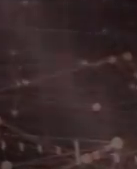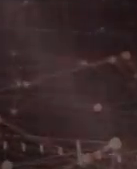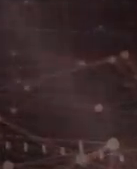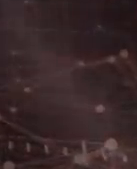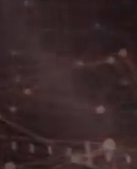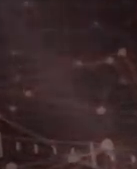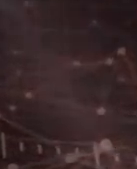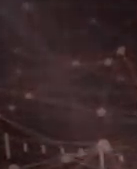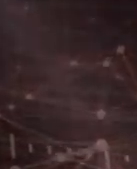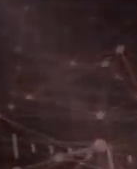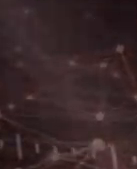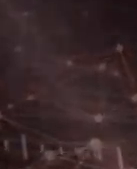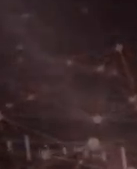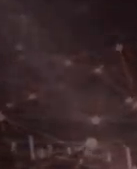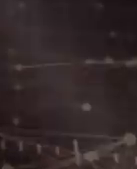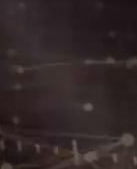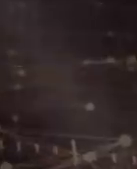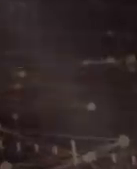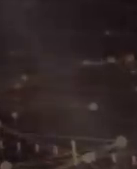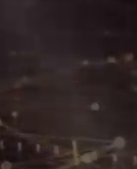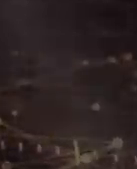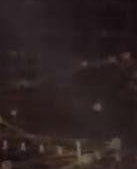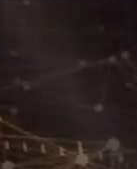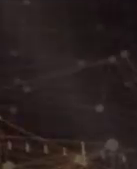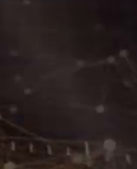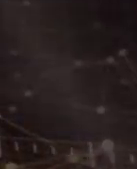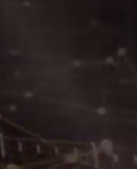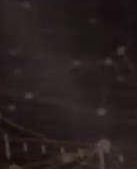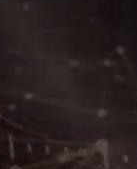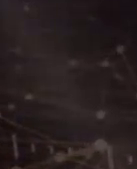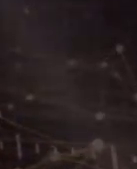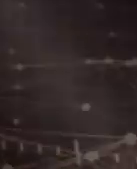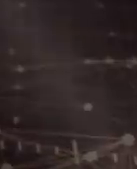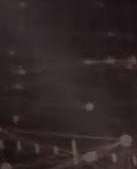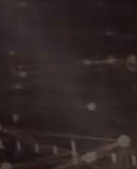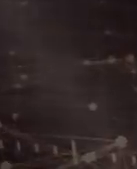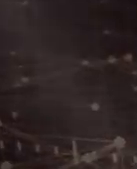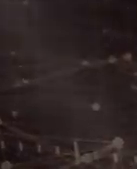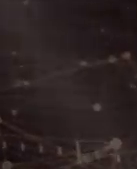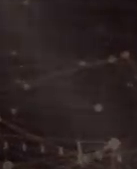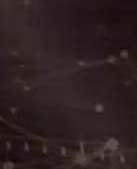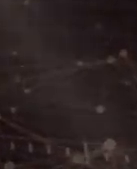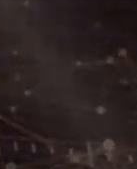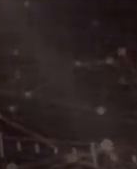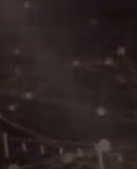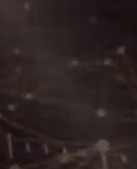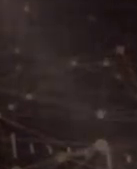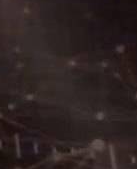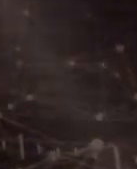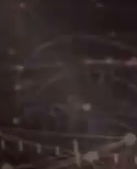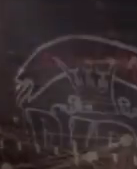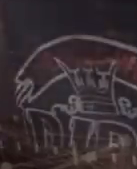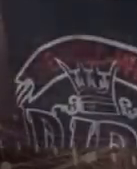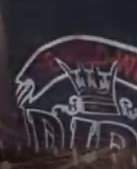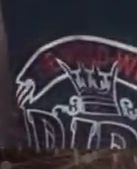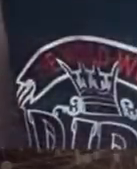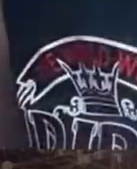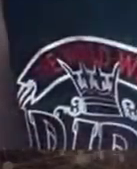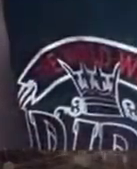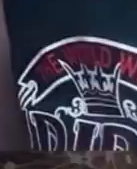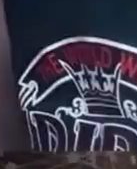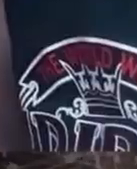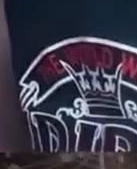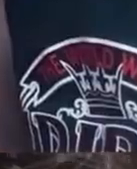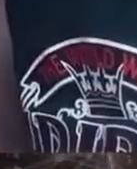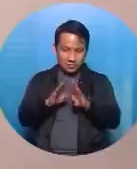ng babae. Ngayon, nung umuwi po siya dito nung December, pinabago po yung password sa anak kong dalaga. Okay.